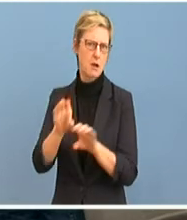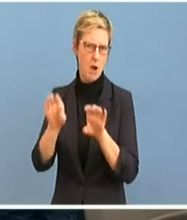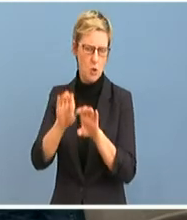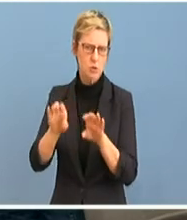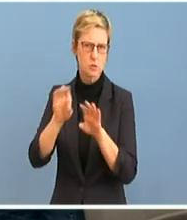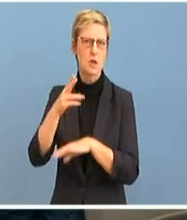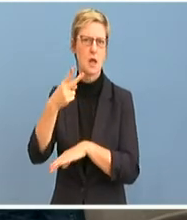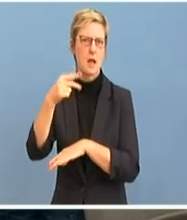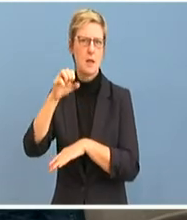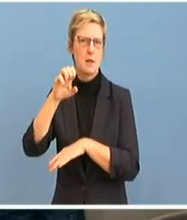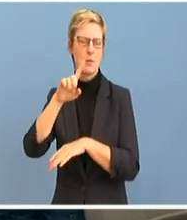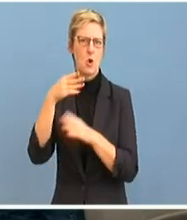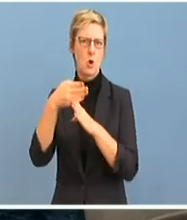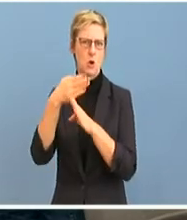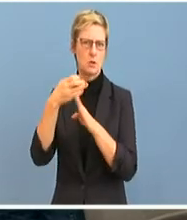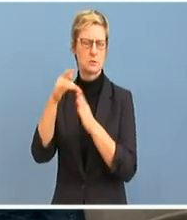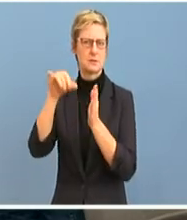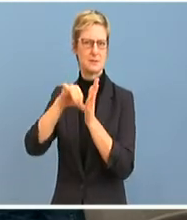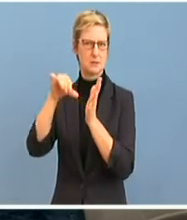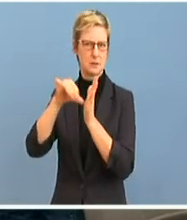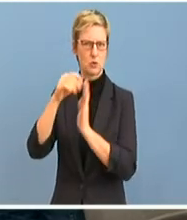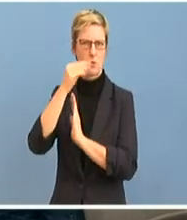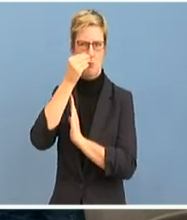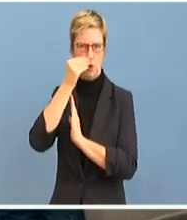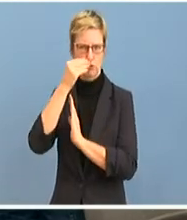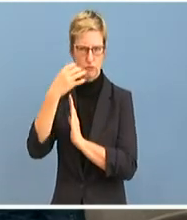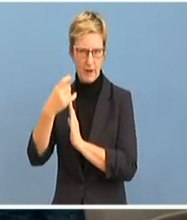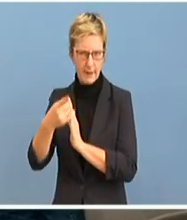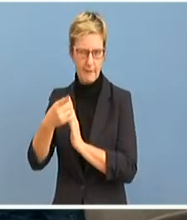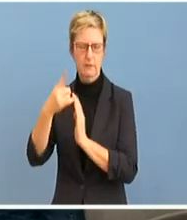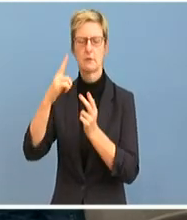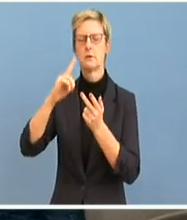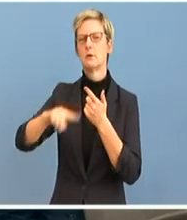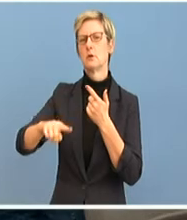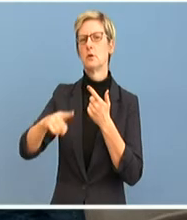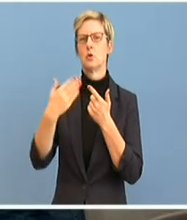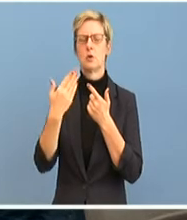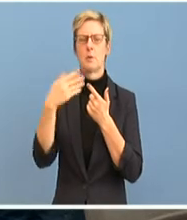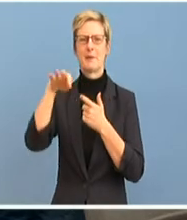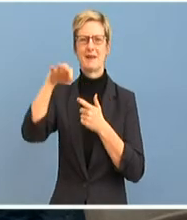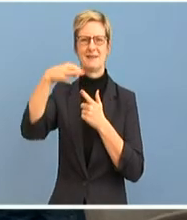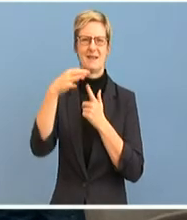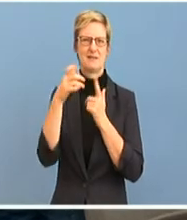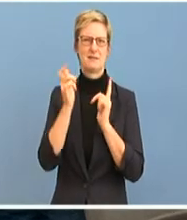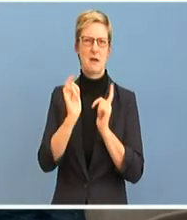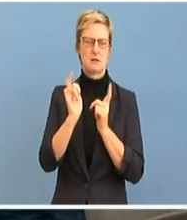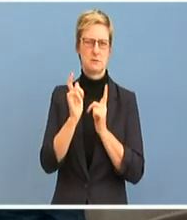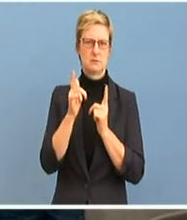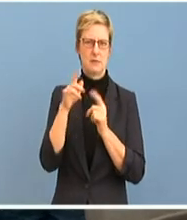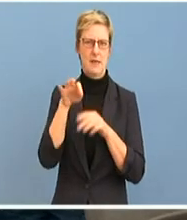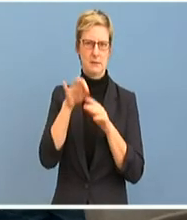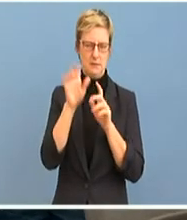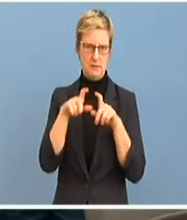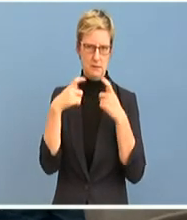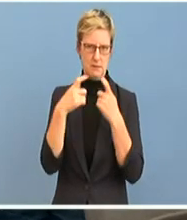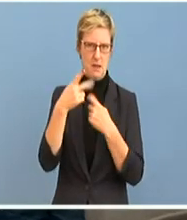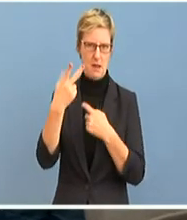vom Helmholtz-Zentrum in Braunschweig, wie auch der Präsident der Kassenärztlichen Vereinigung, Herr